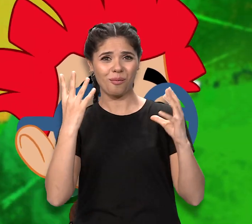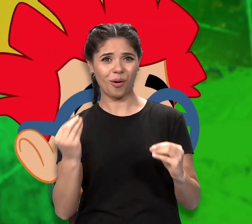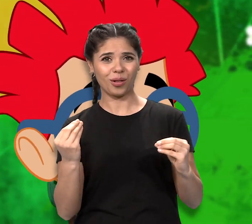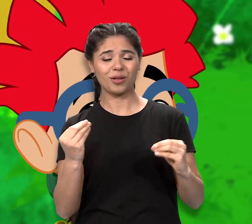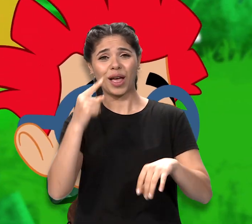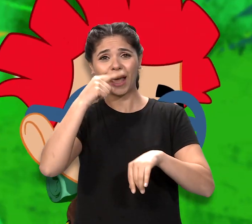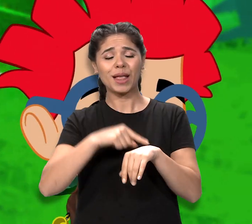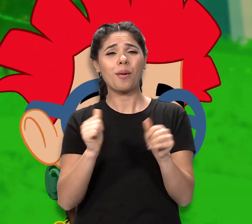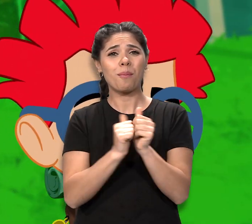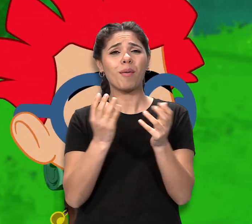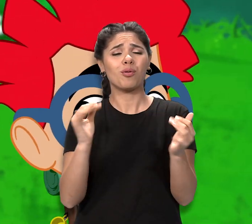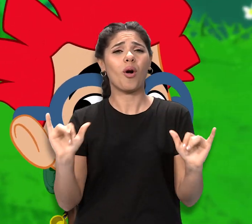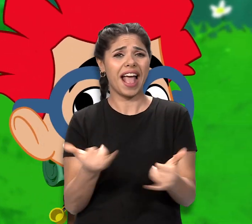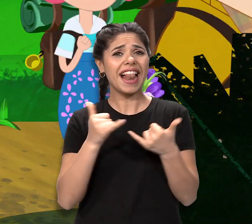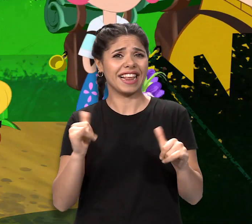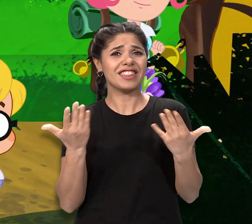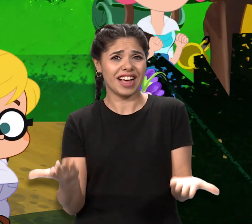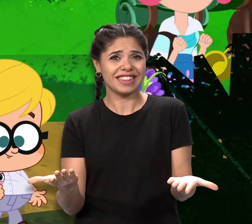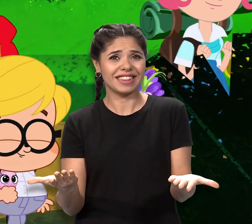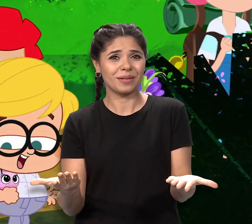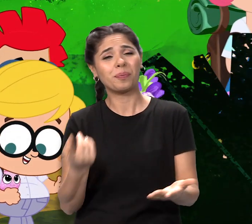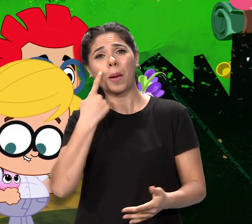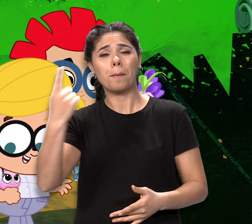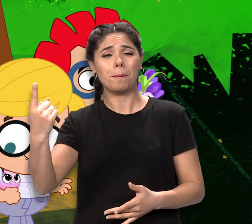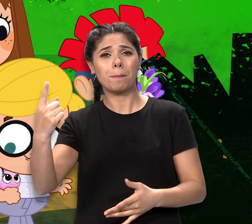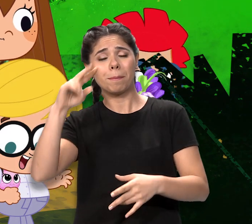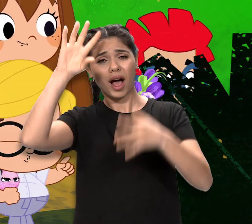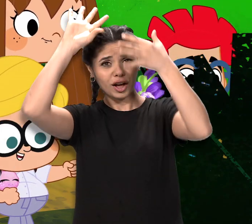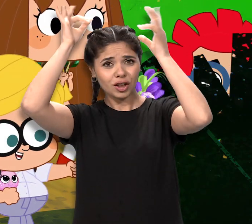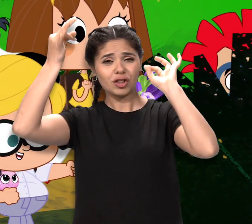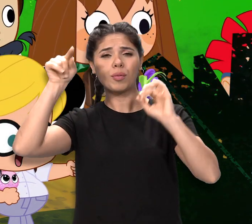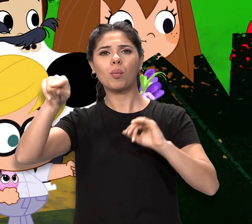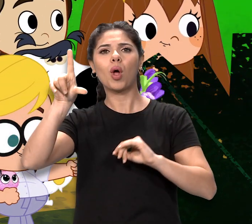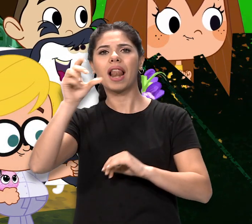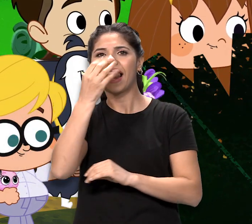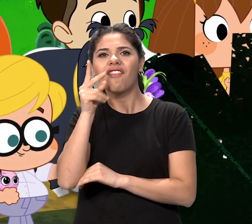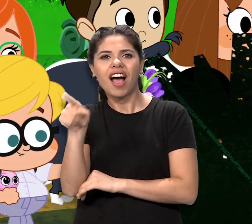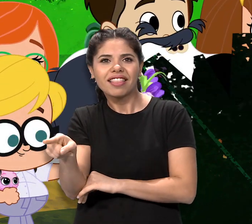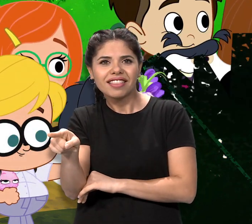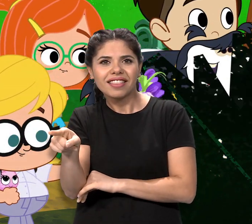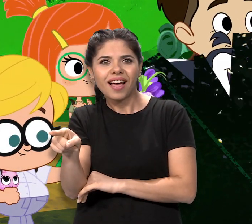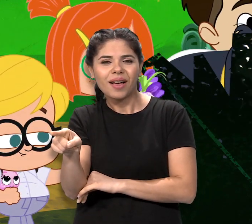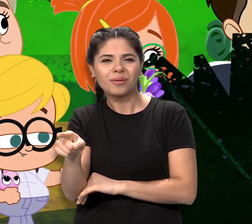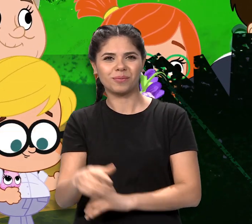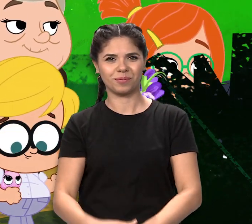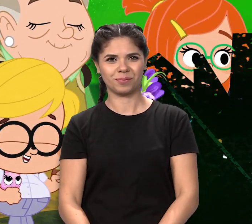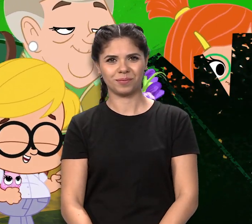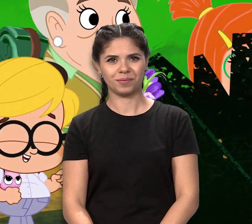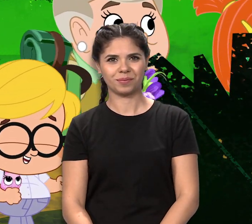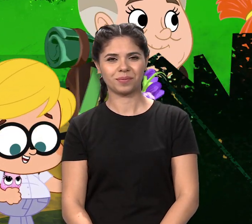Aa, eminim birlikte çok eğleneceğiz. Bak Şapi, bunlar lavanta. Dediğim de